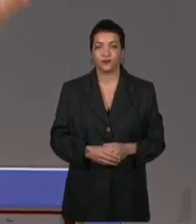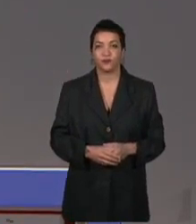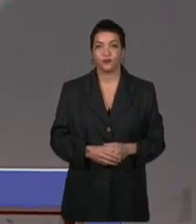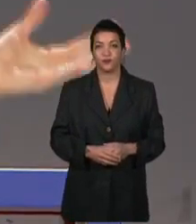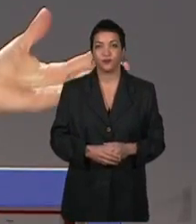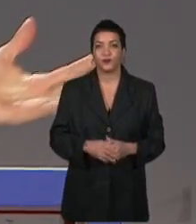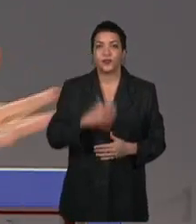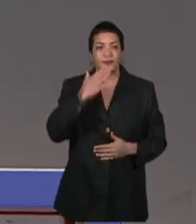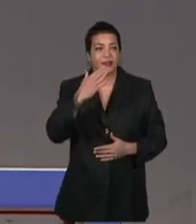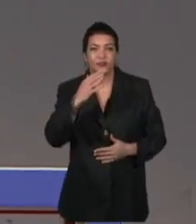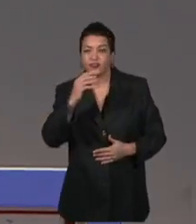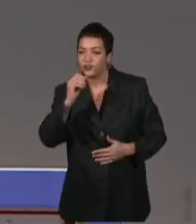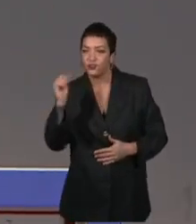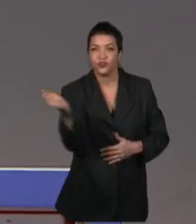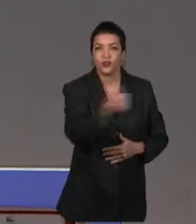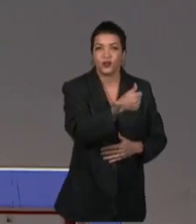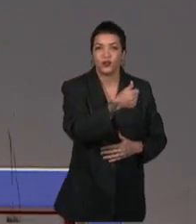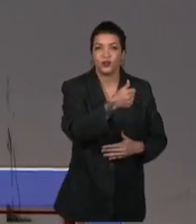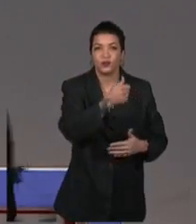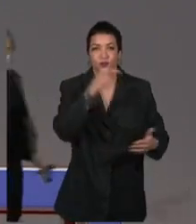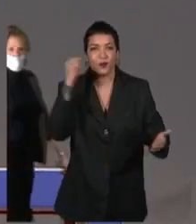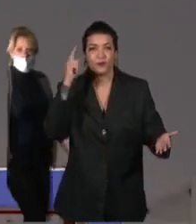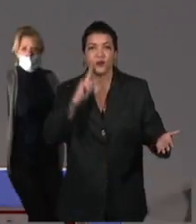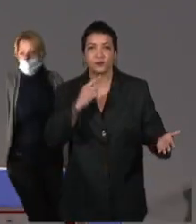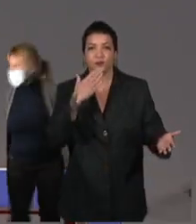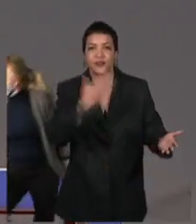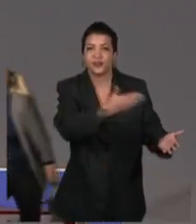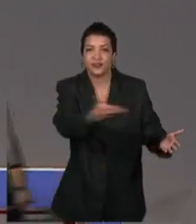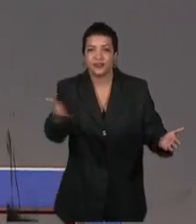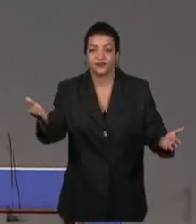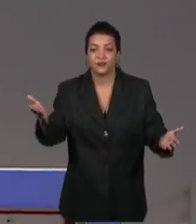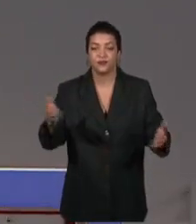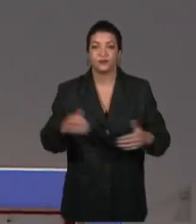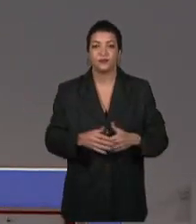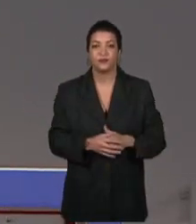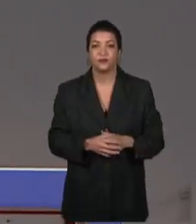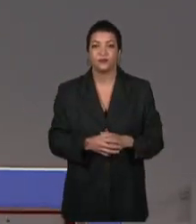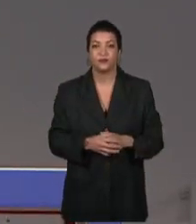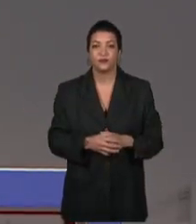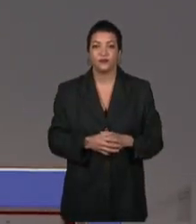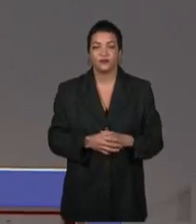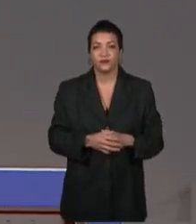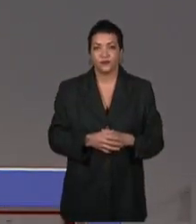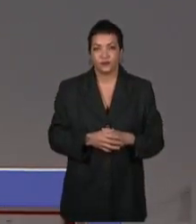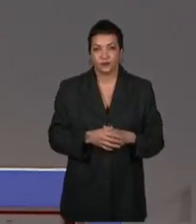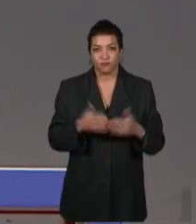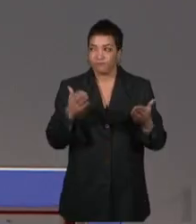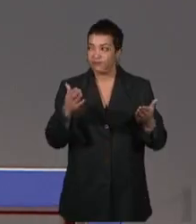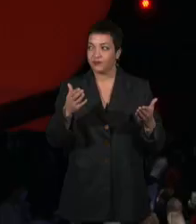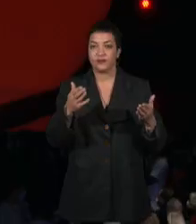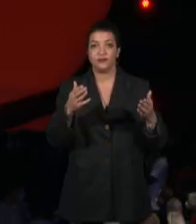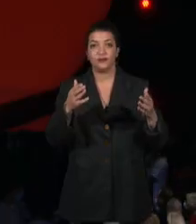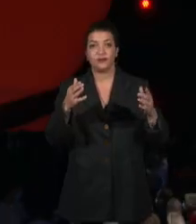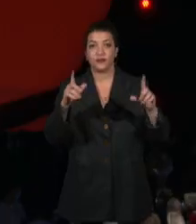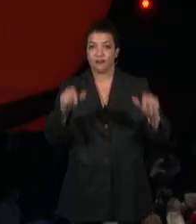Merci à chacune et chacun d'entre vous de me donner votre énergie. Vous êtes toujours là.